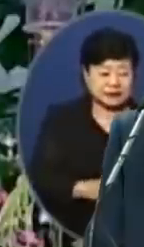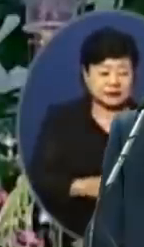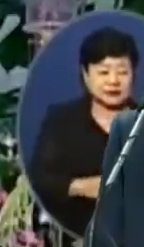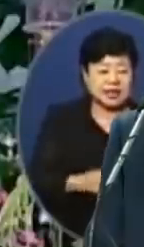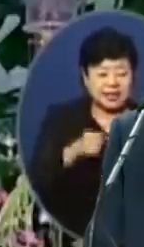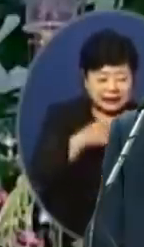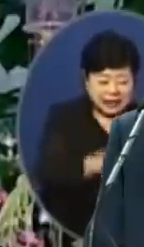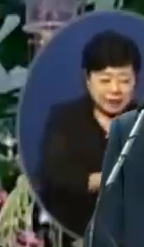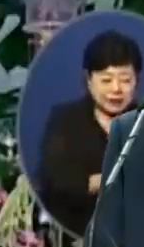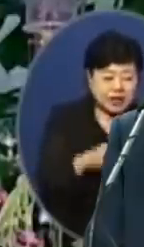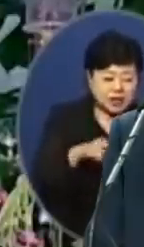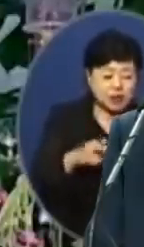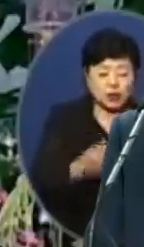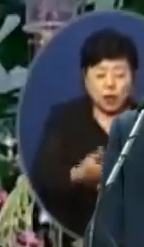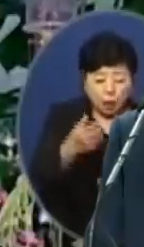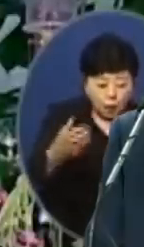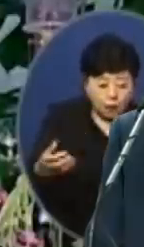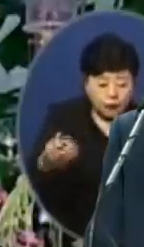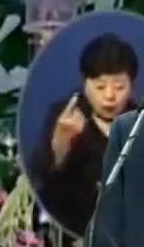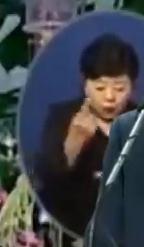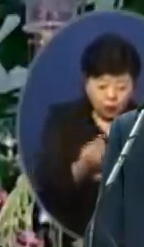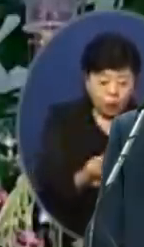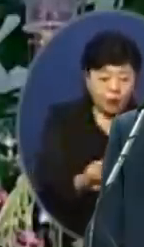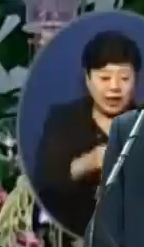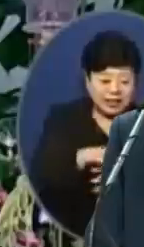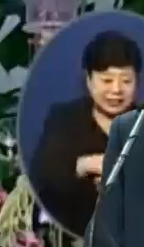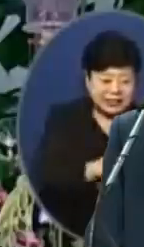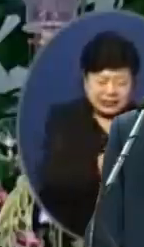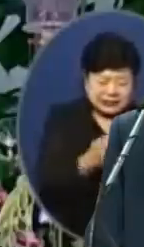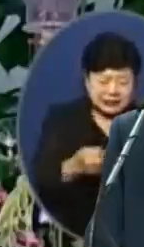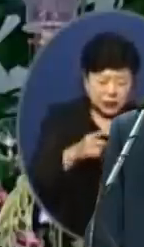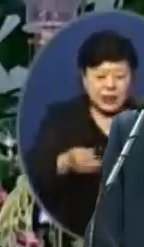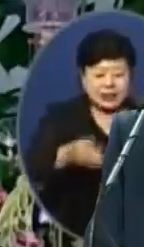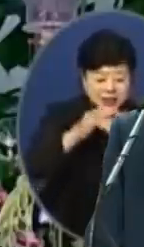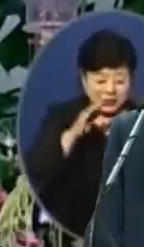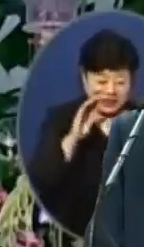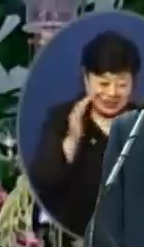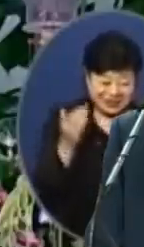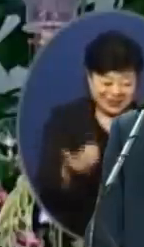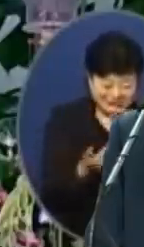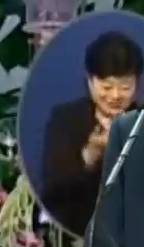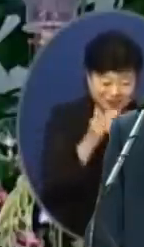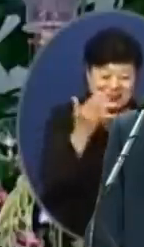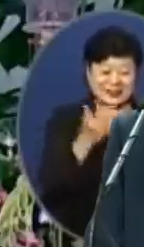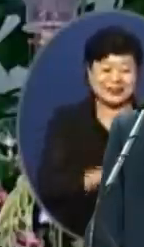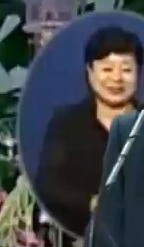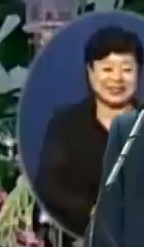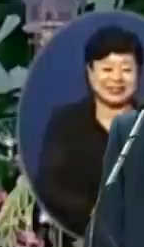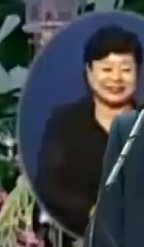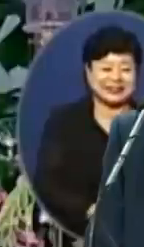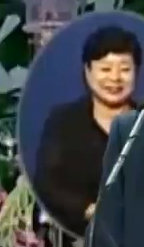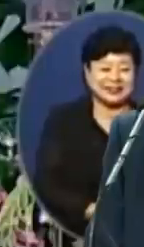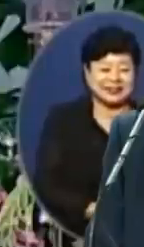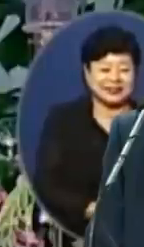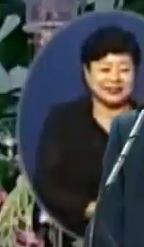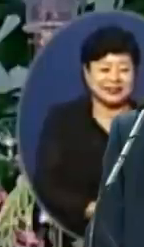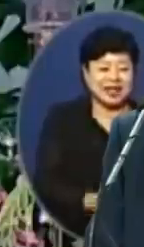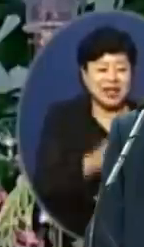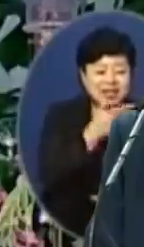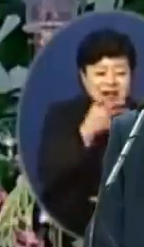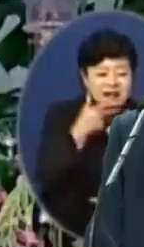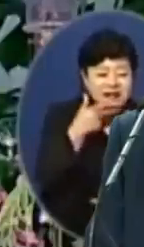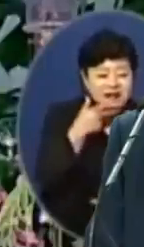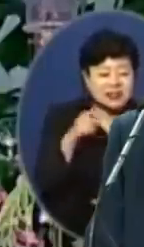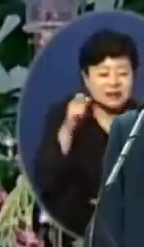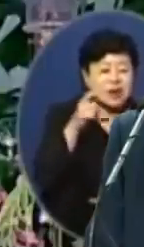담대하게 여의도에 나와서 오늘날 세계 최대 교회를 이룰 수 있는 것입니다. 영국의 유명한 설교가